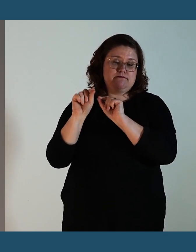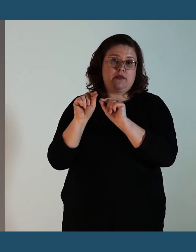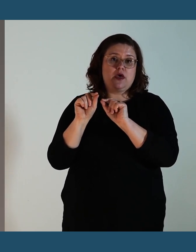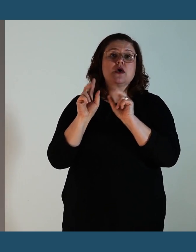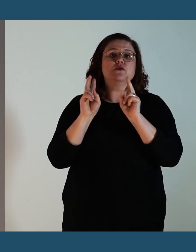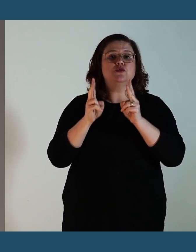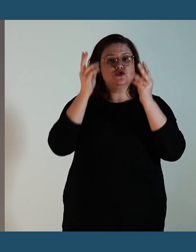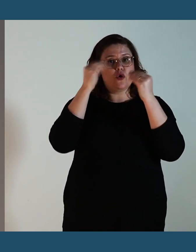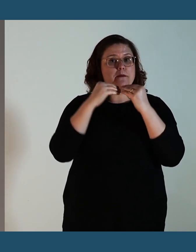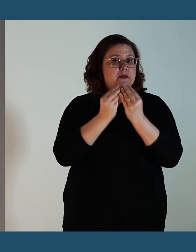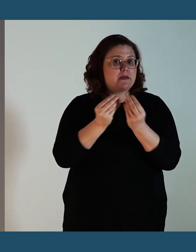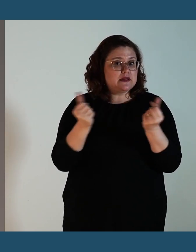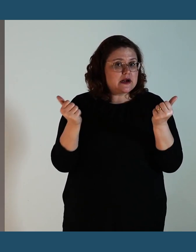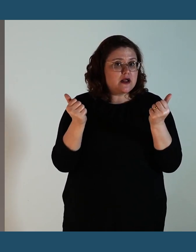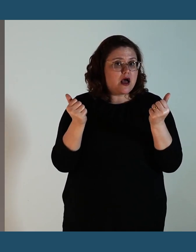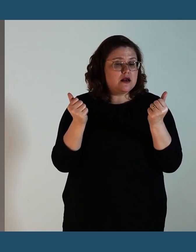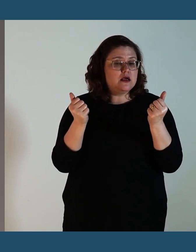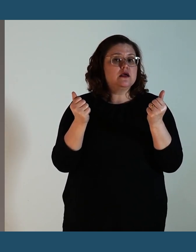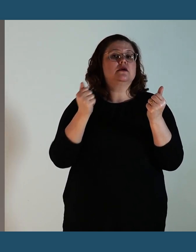että oppimateriaalit ovat